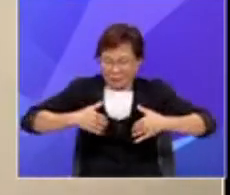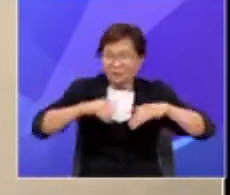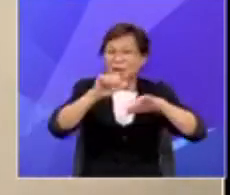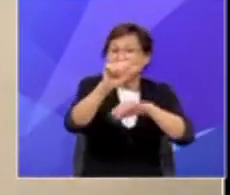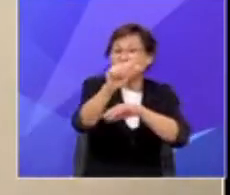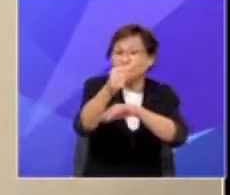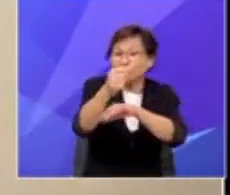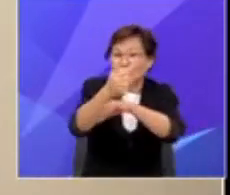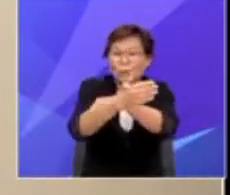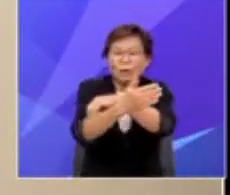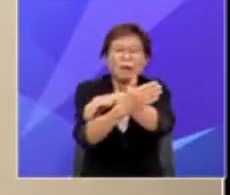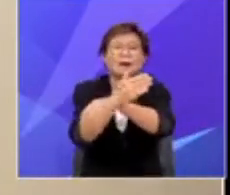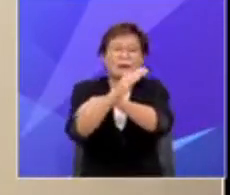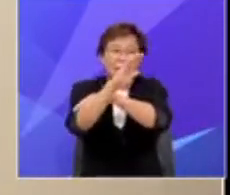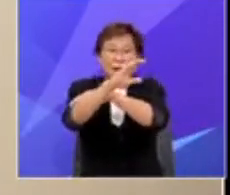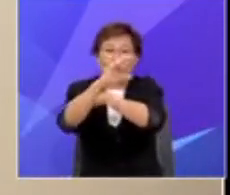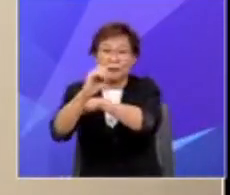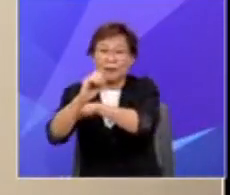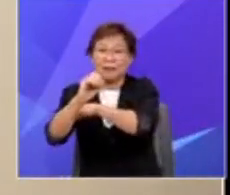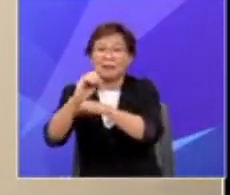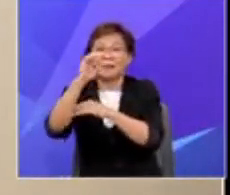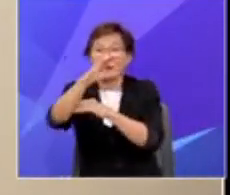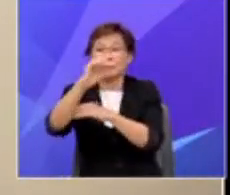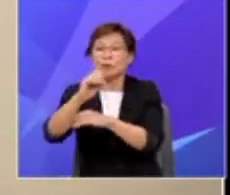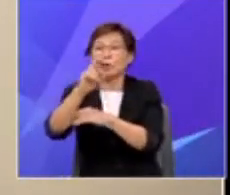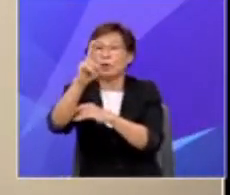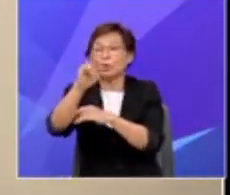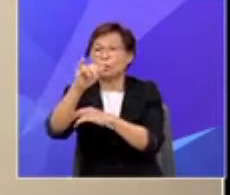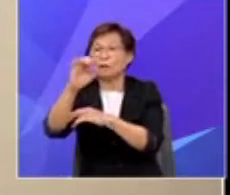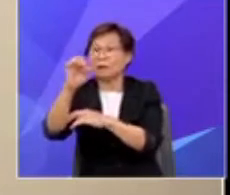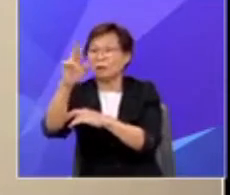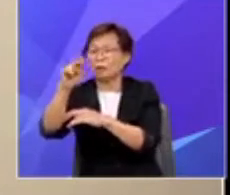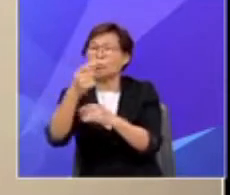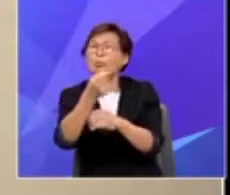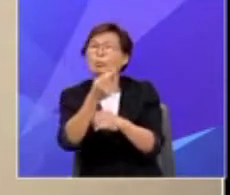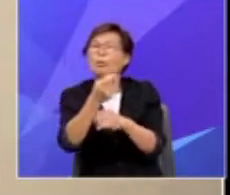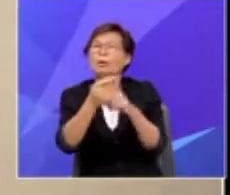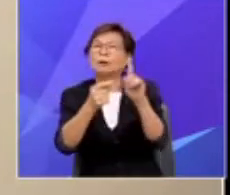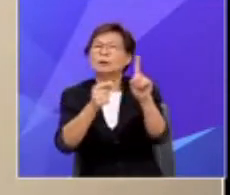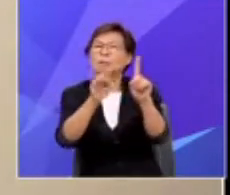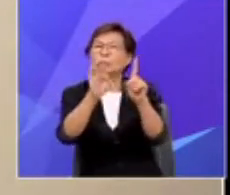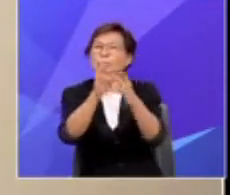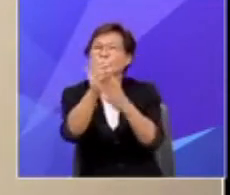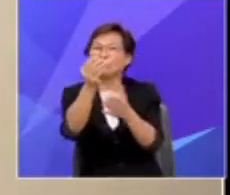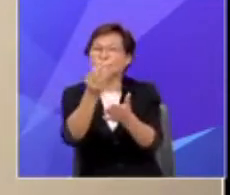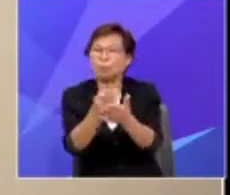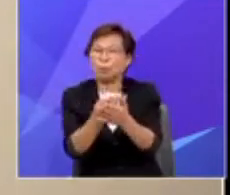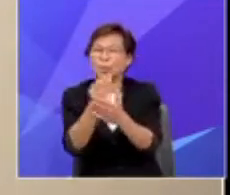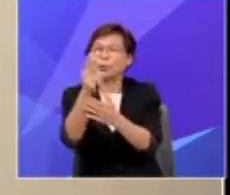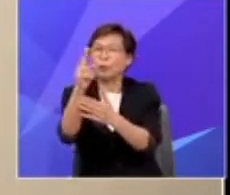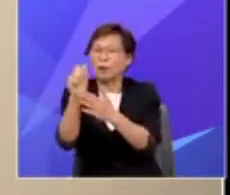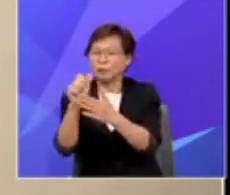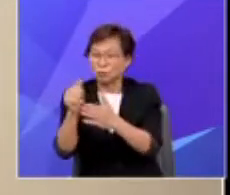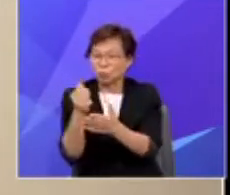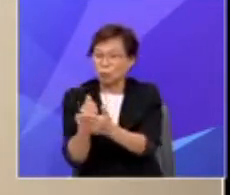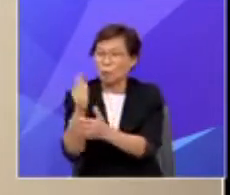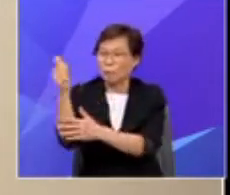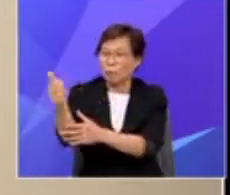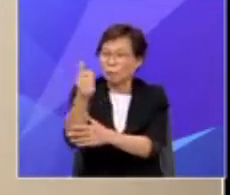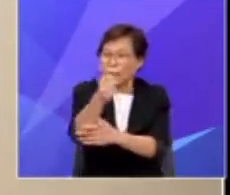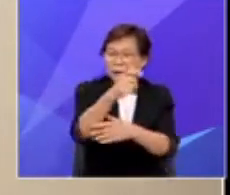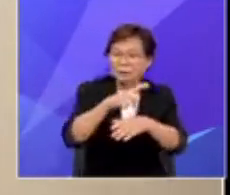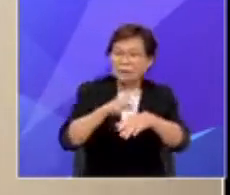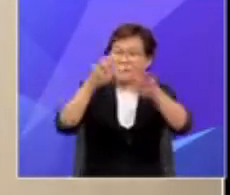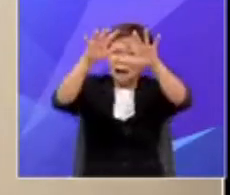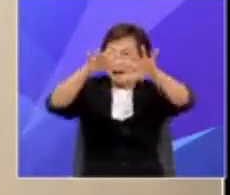buah Serikat yunikon yang mempunyai nilai lebih daripada satu pilihan adalah mereka masing-masing di